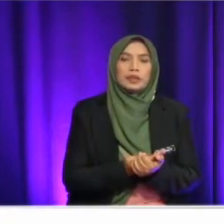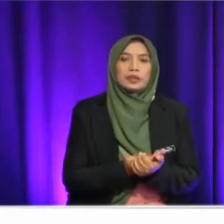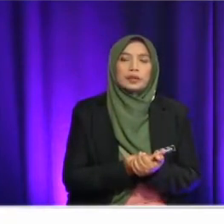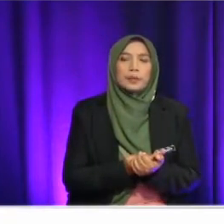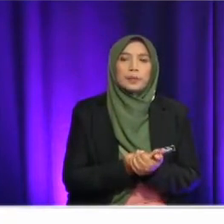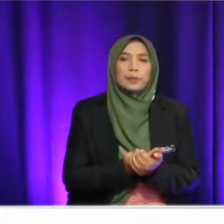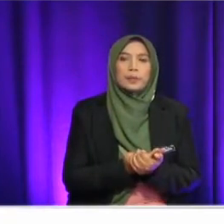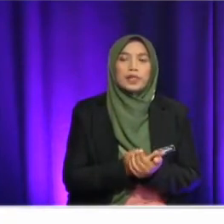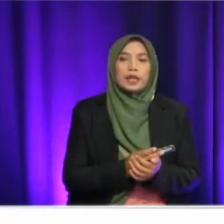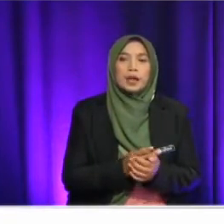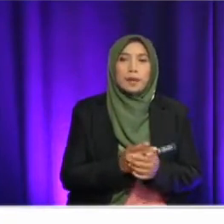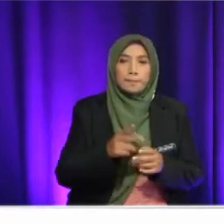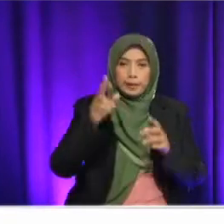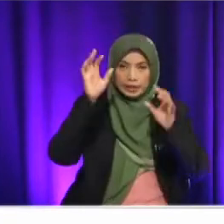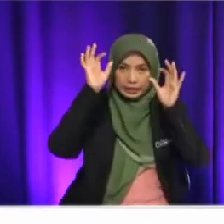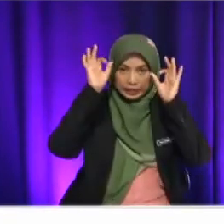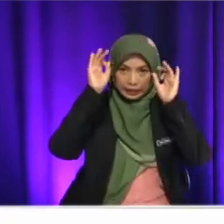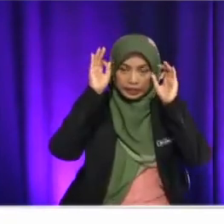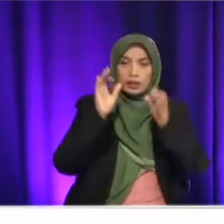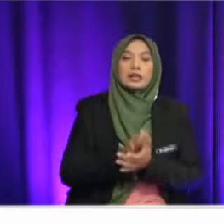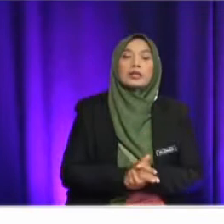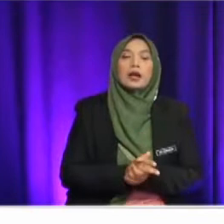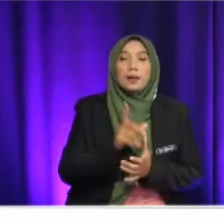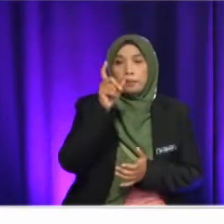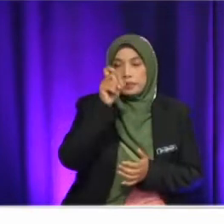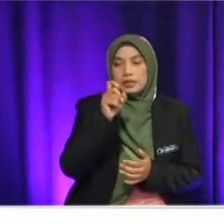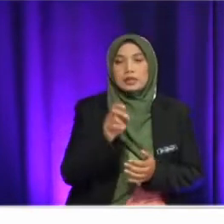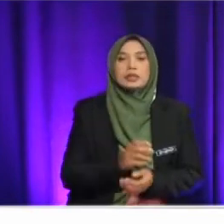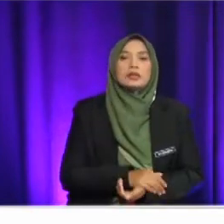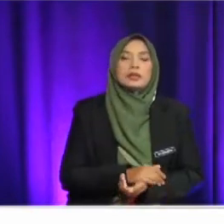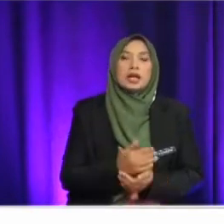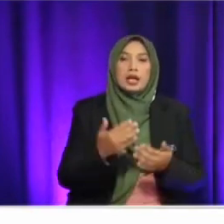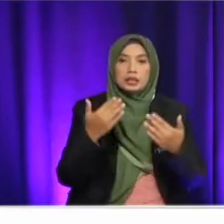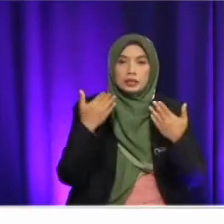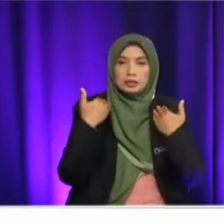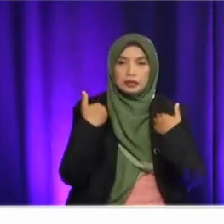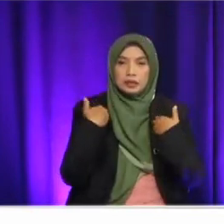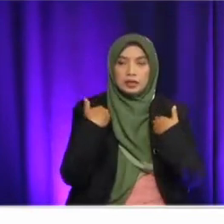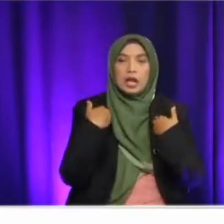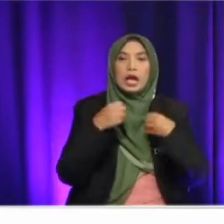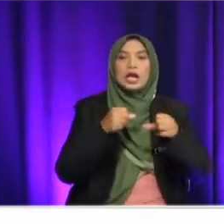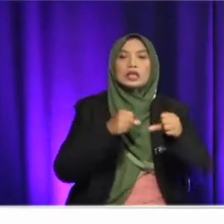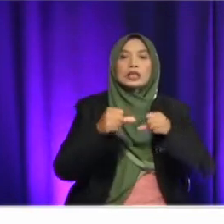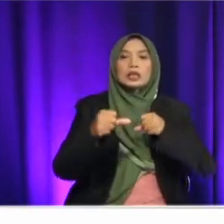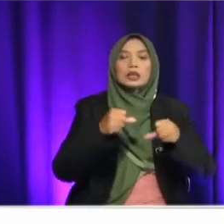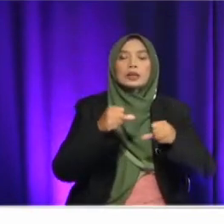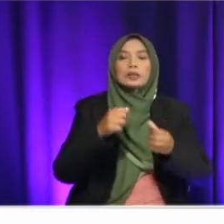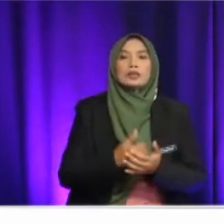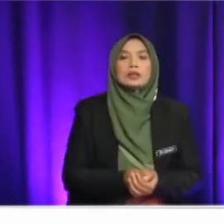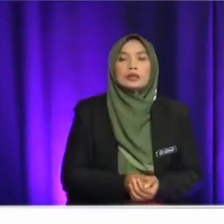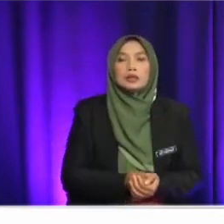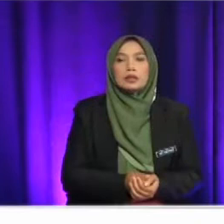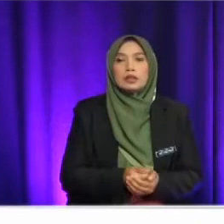seharusnya mengadakan pelbagai kempen yang bertemukan kepentingan amalan berbudi bahasa dalam kehidupan. Kempen yang